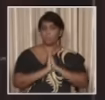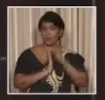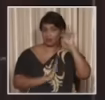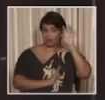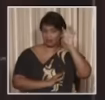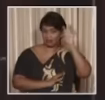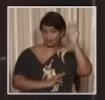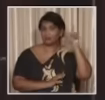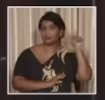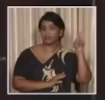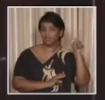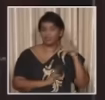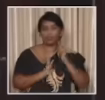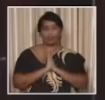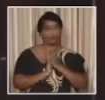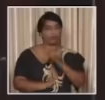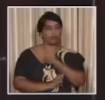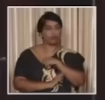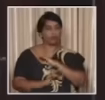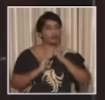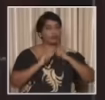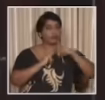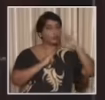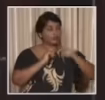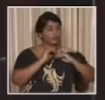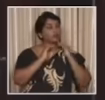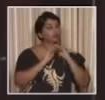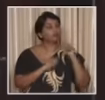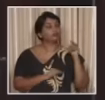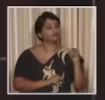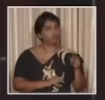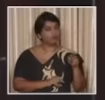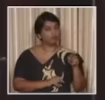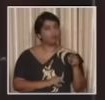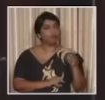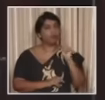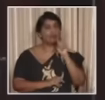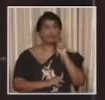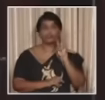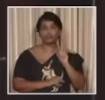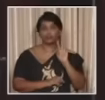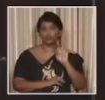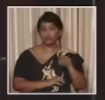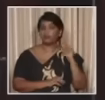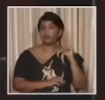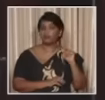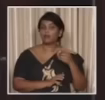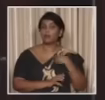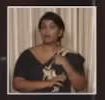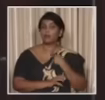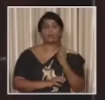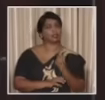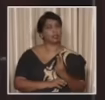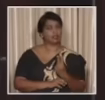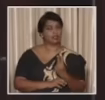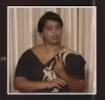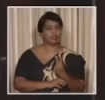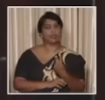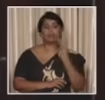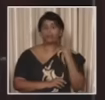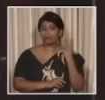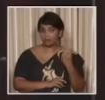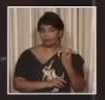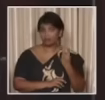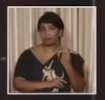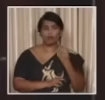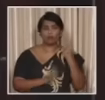රටක භික්ෂු විශ්වවිද්‍යාල භික්ෂු වික්ෂ විශ්වවිද්‍යාලම 23ක් විතරක් තියෙනවා. අපේ තියෙන්නේ දෙකයි. දැන් මේ දෙකත්